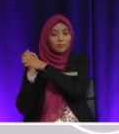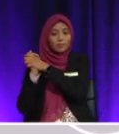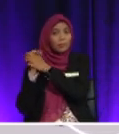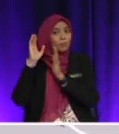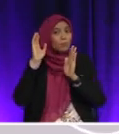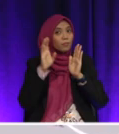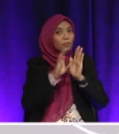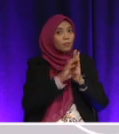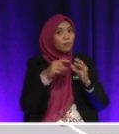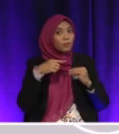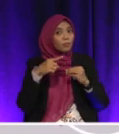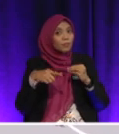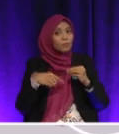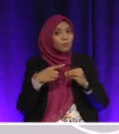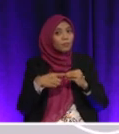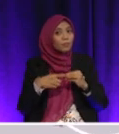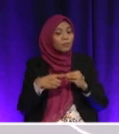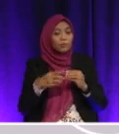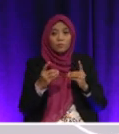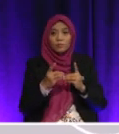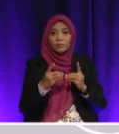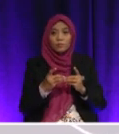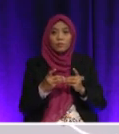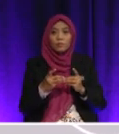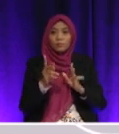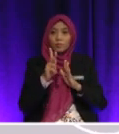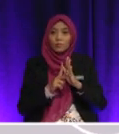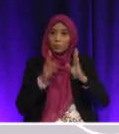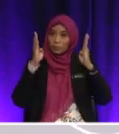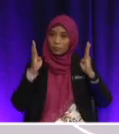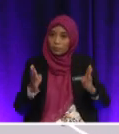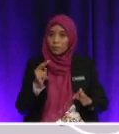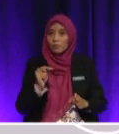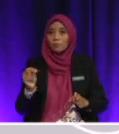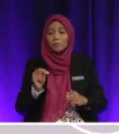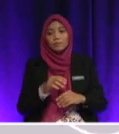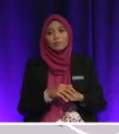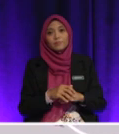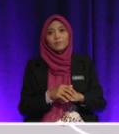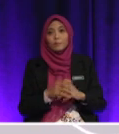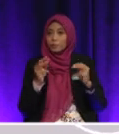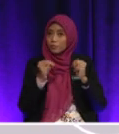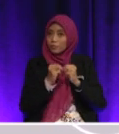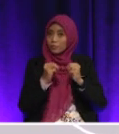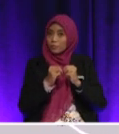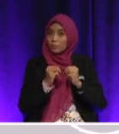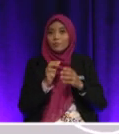dengan persidangan kebangsaannya persidangan kebangsaan ini dalam bentuk former ya dalam bentuk musyawarah